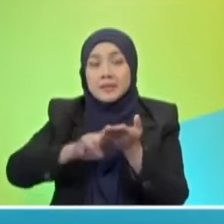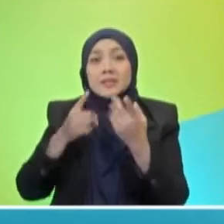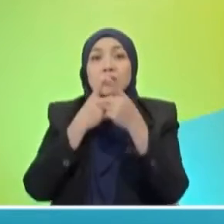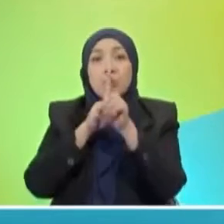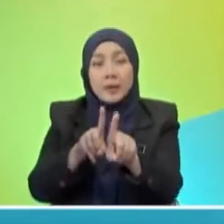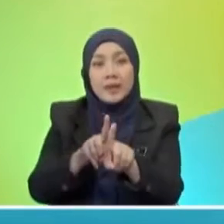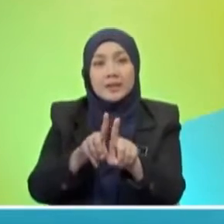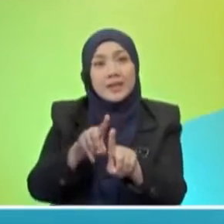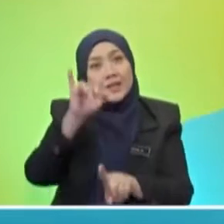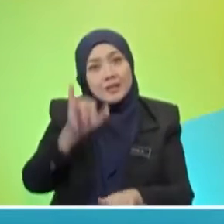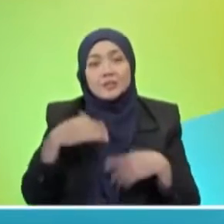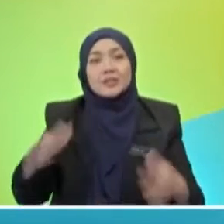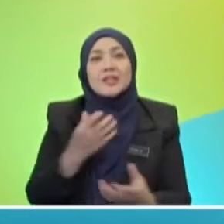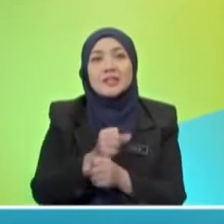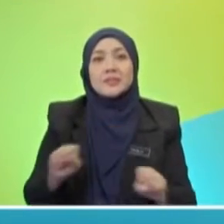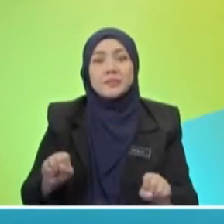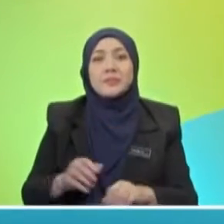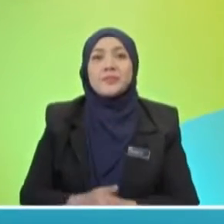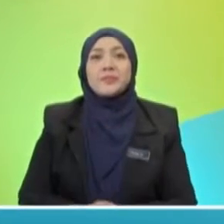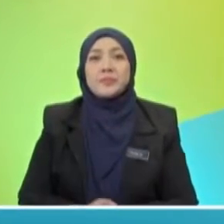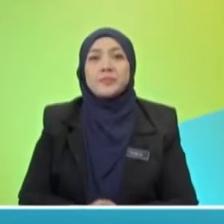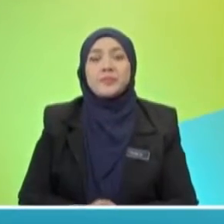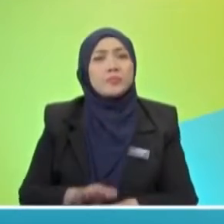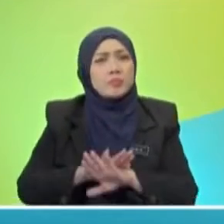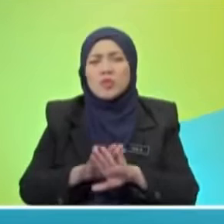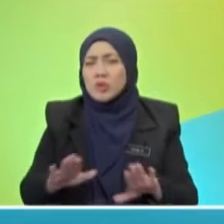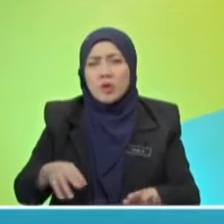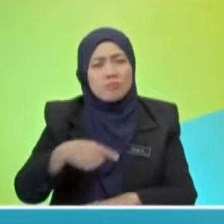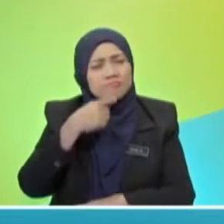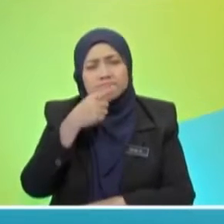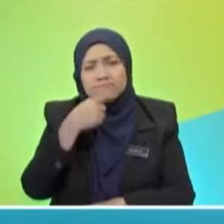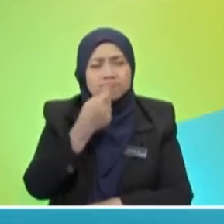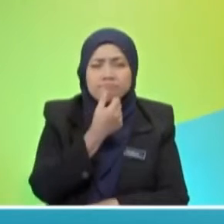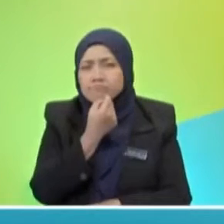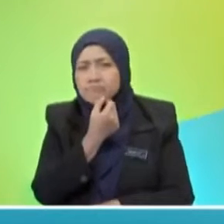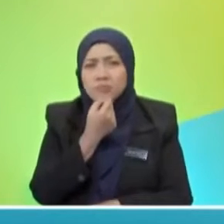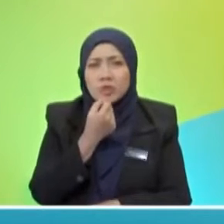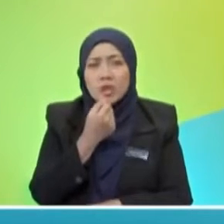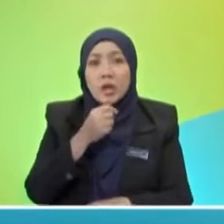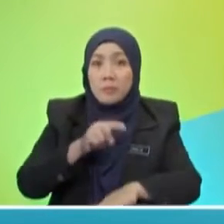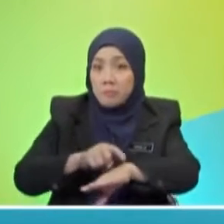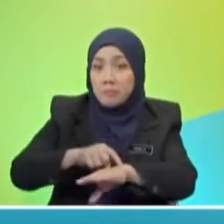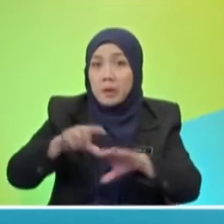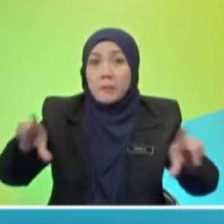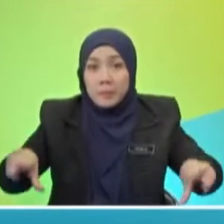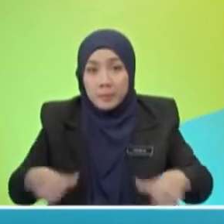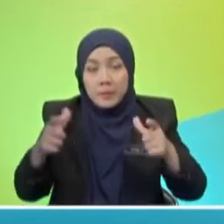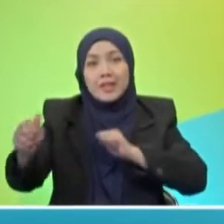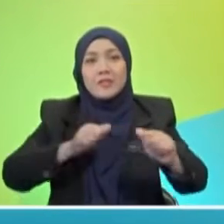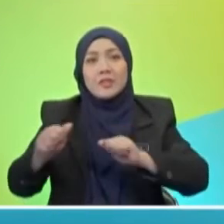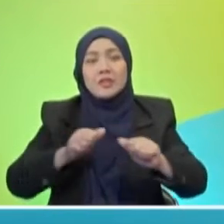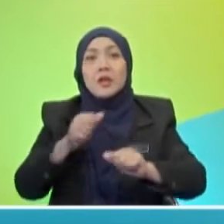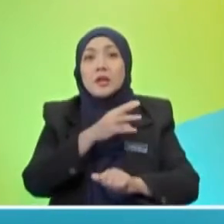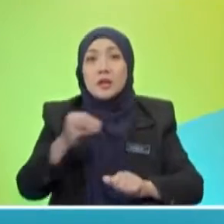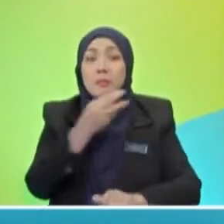Bacakan. Kerana tidak bersungut semasa melakukan aktiviti, mereka hendak memastikan